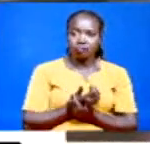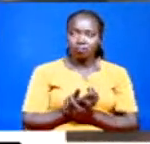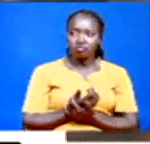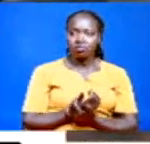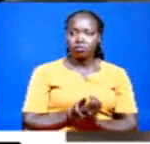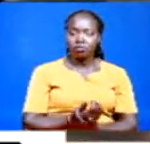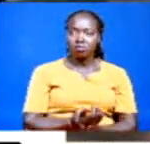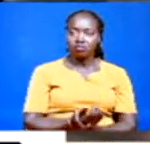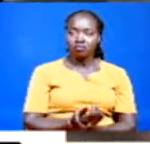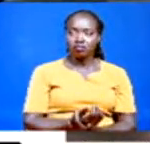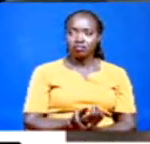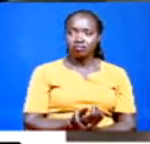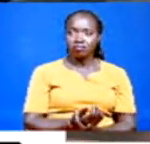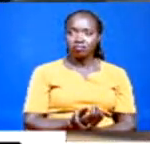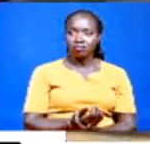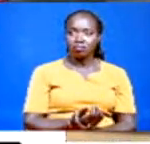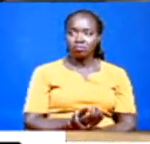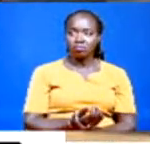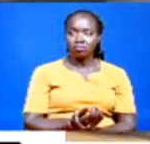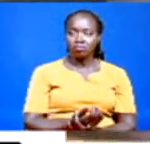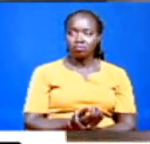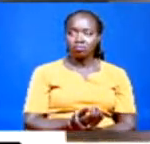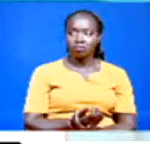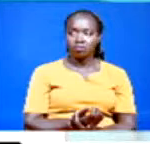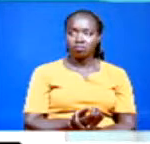Ruth Wamboi, Darubini Weekendi.